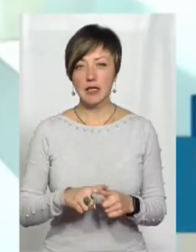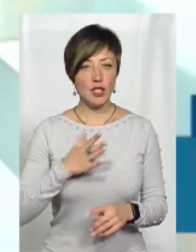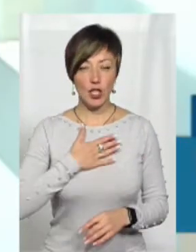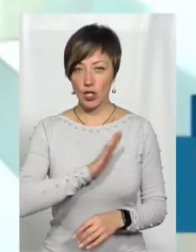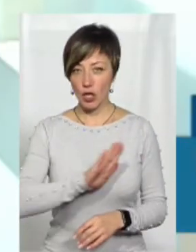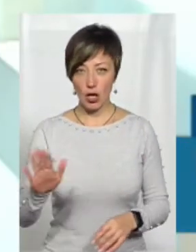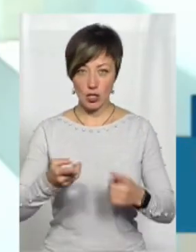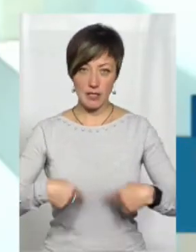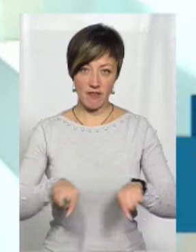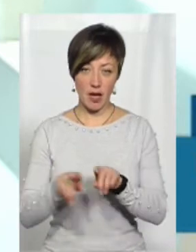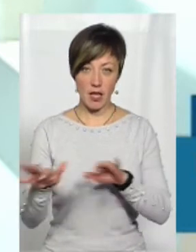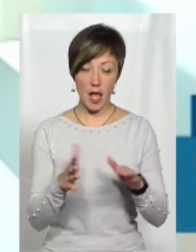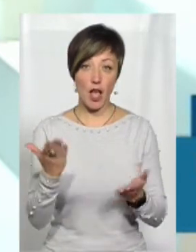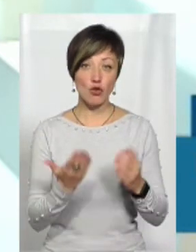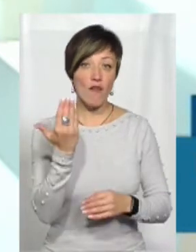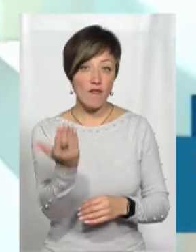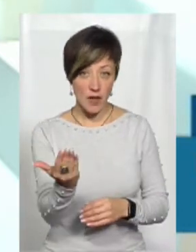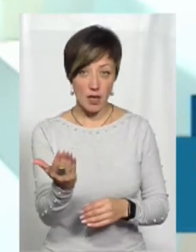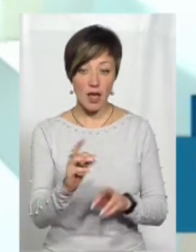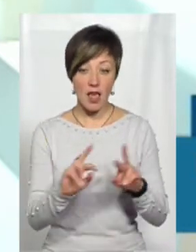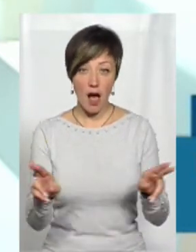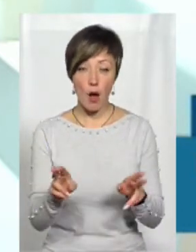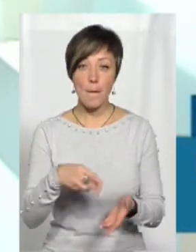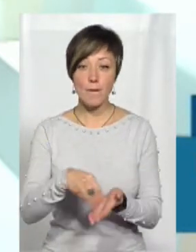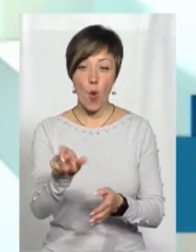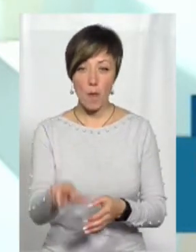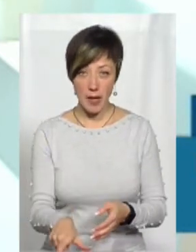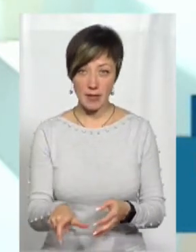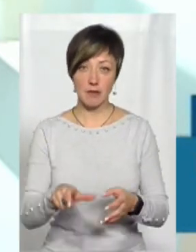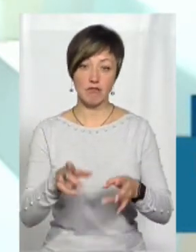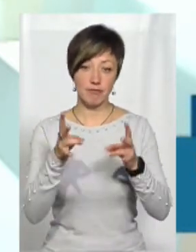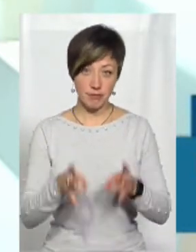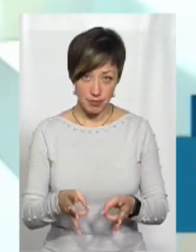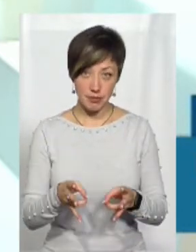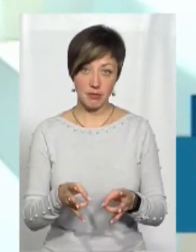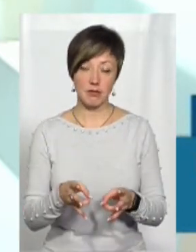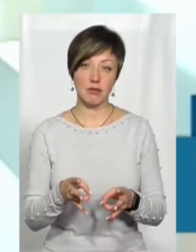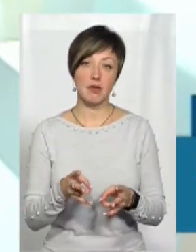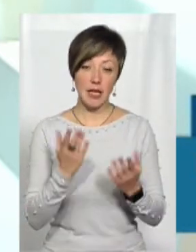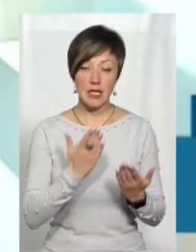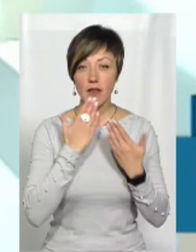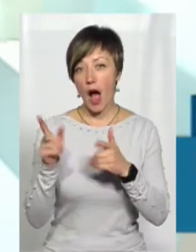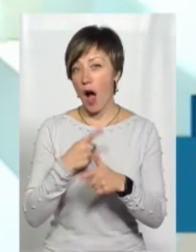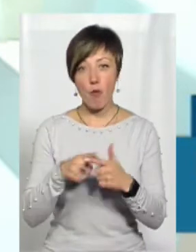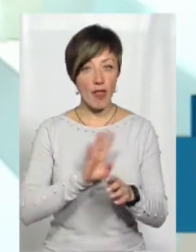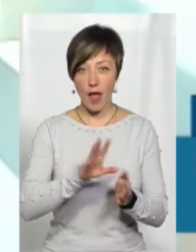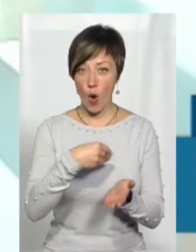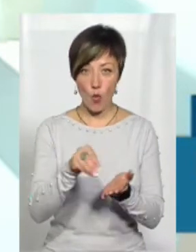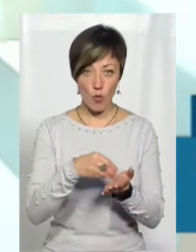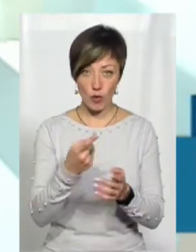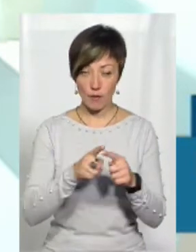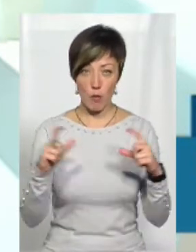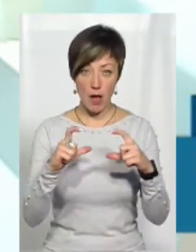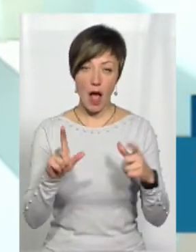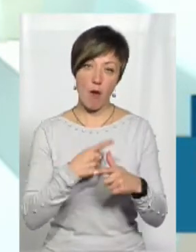сфера діяльності, і якщо ви, як покупець, постраждали внаслідок цього, у вас є куди звернутися. Або не купуйте в тому магазині якусь